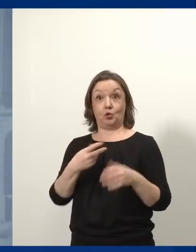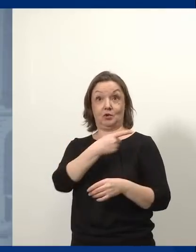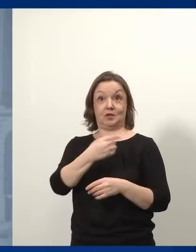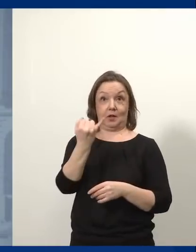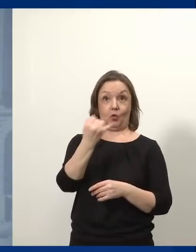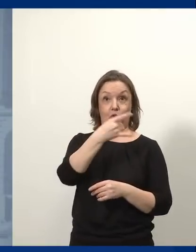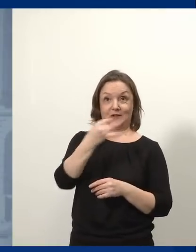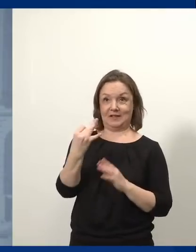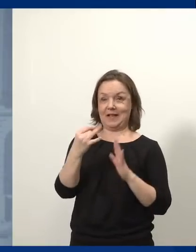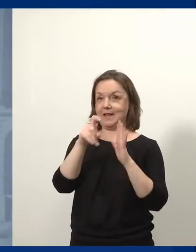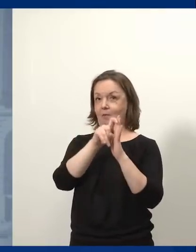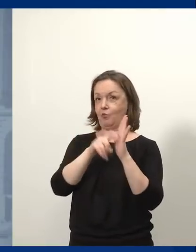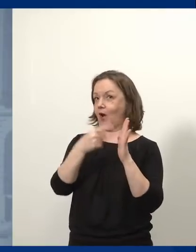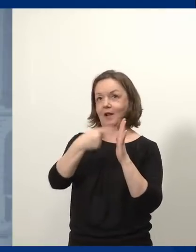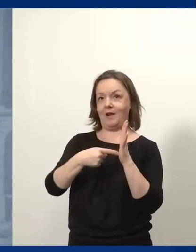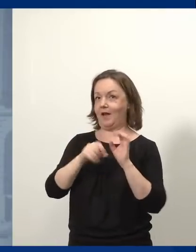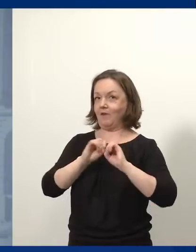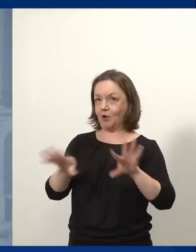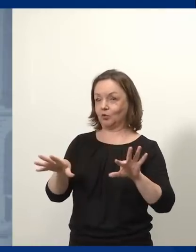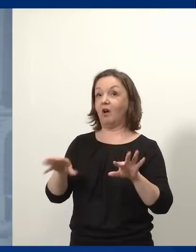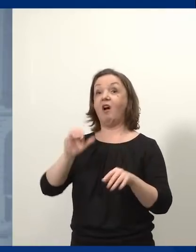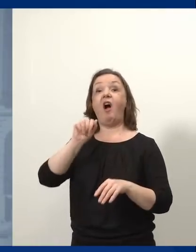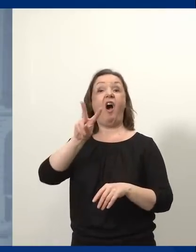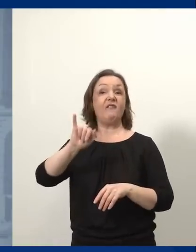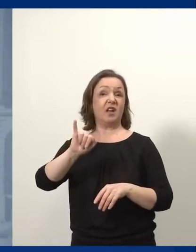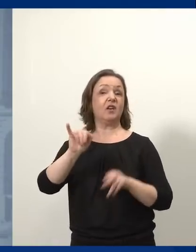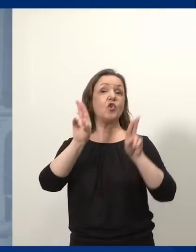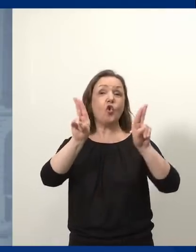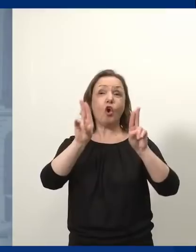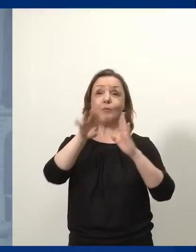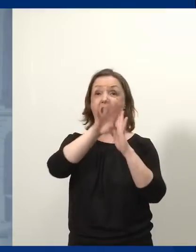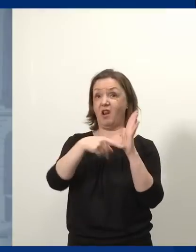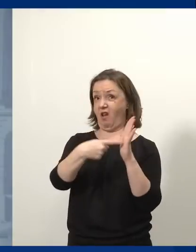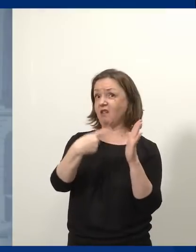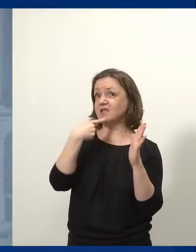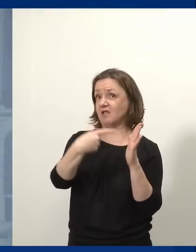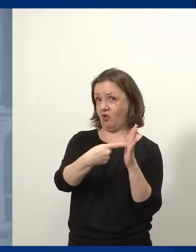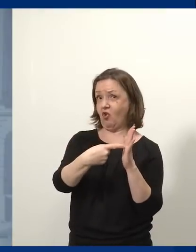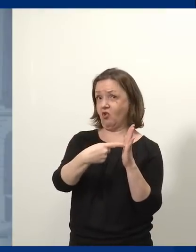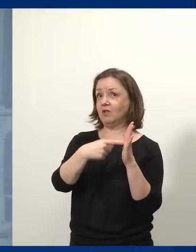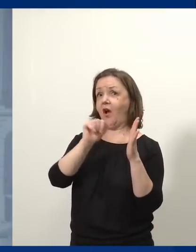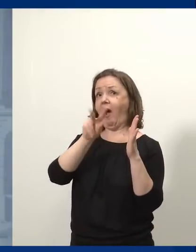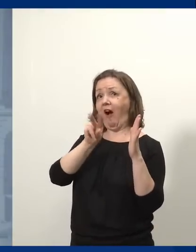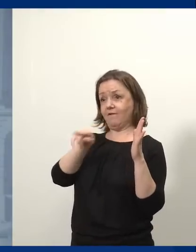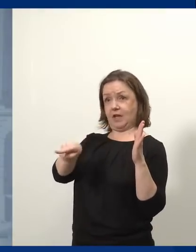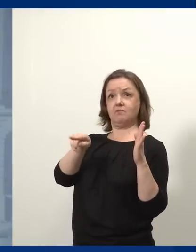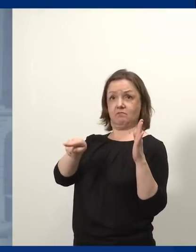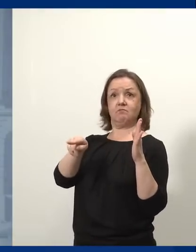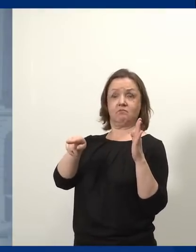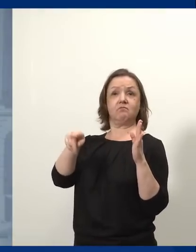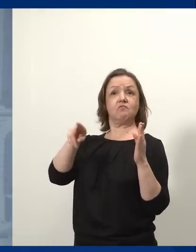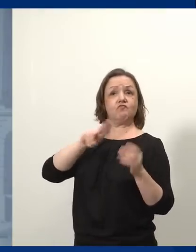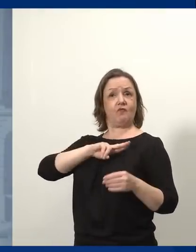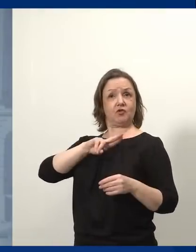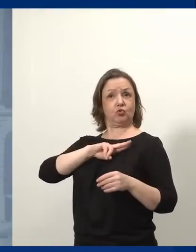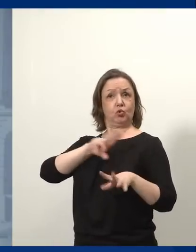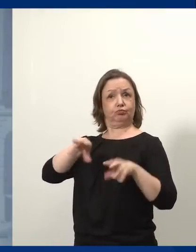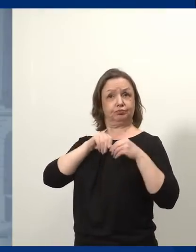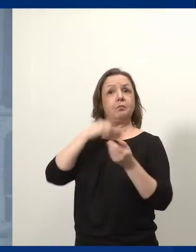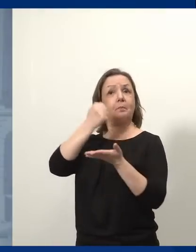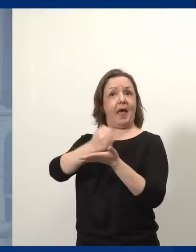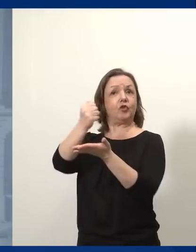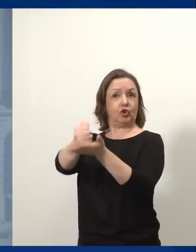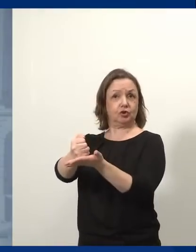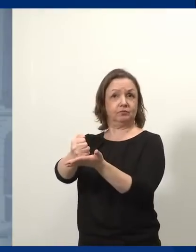eli aluehallintoviranomainen on meidän normaalilainsäädännön mukaan se viranomaistaho, joka näissä kysymyksissä tekee päätöksen,